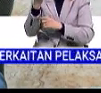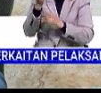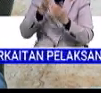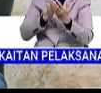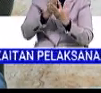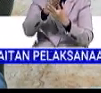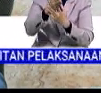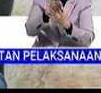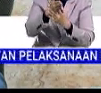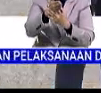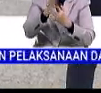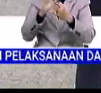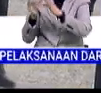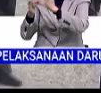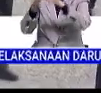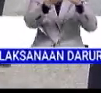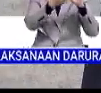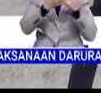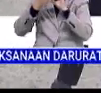kita bekerjasama rapat.